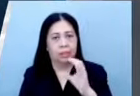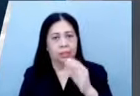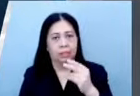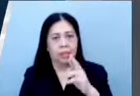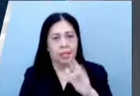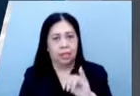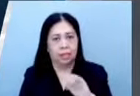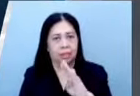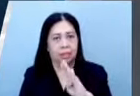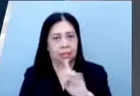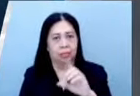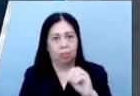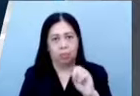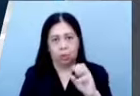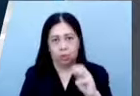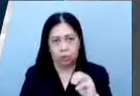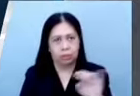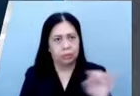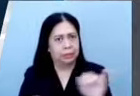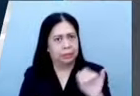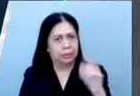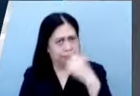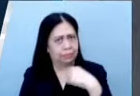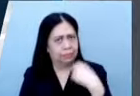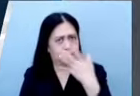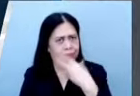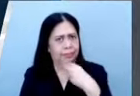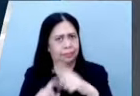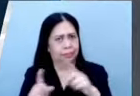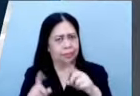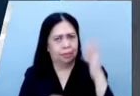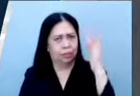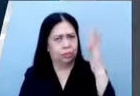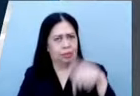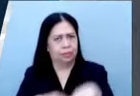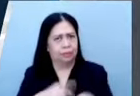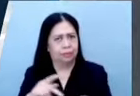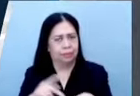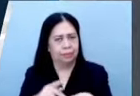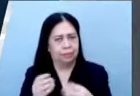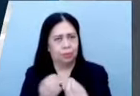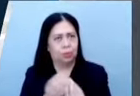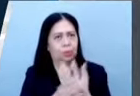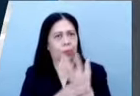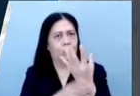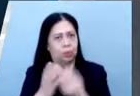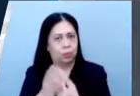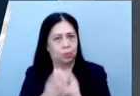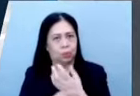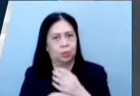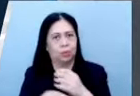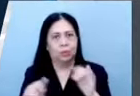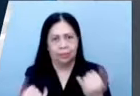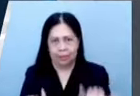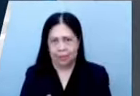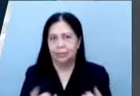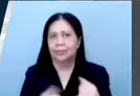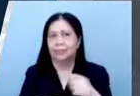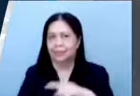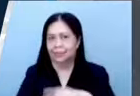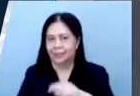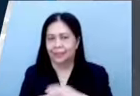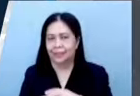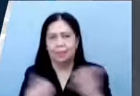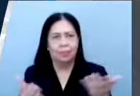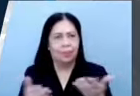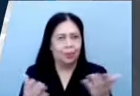yan ang ilang may pagmamalaking puno sa Pilipinas na namumukadkad na sa ganito pong panahon. Alamin kung saan sa